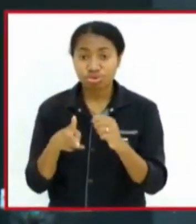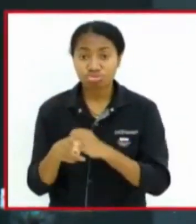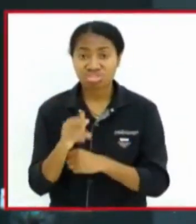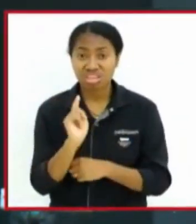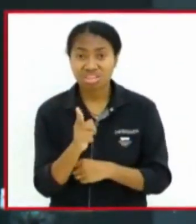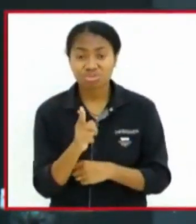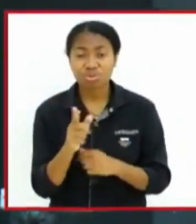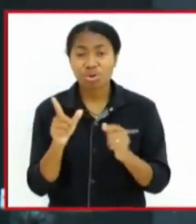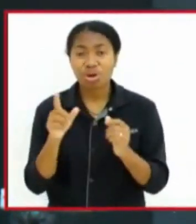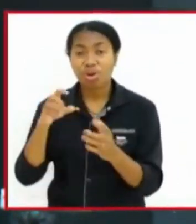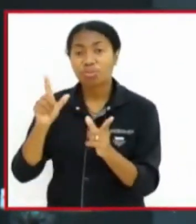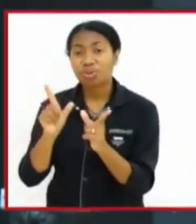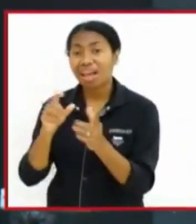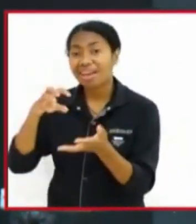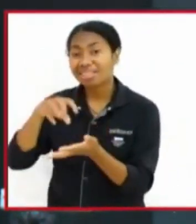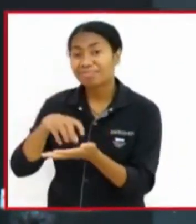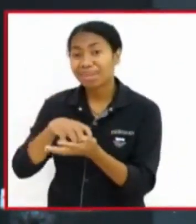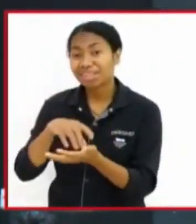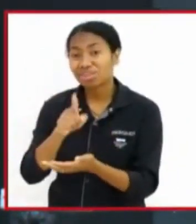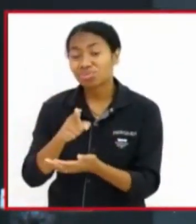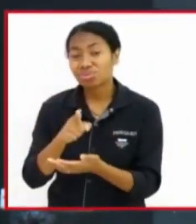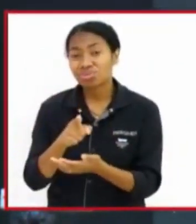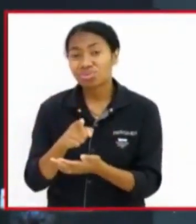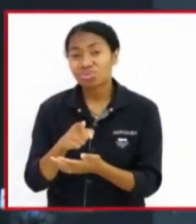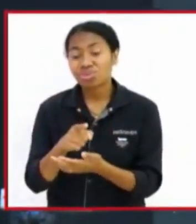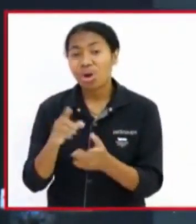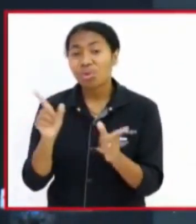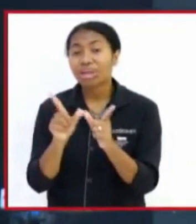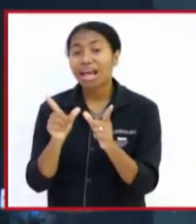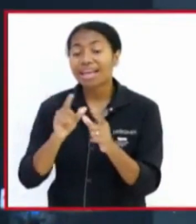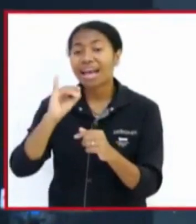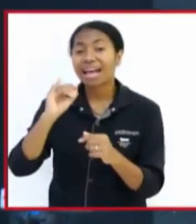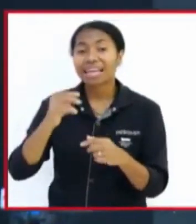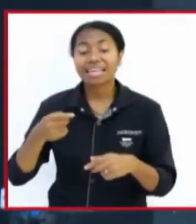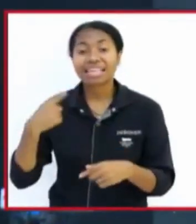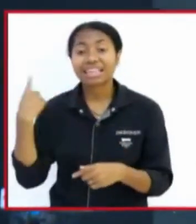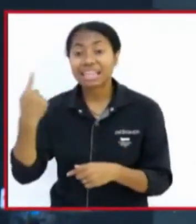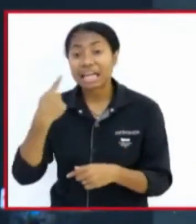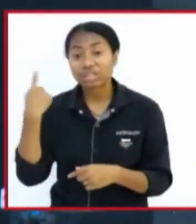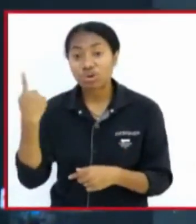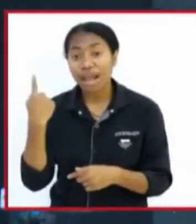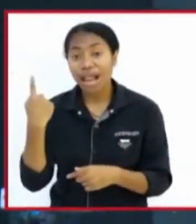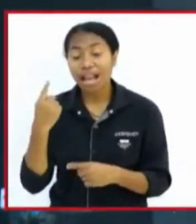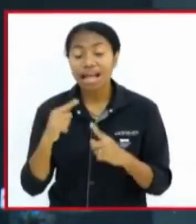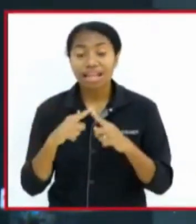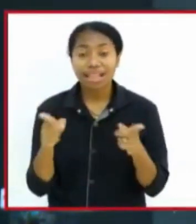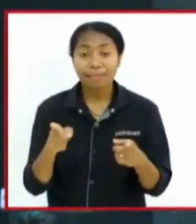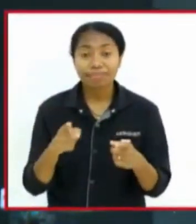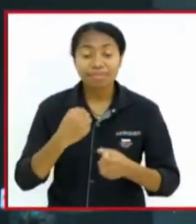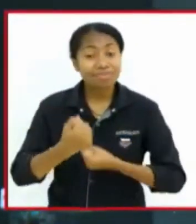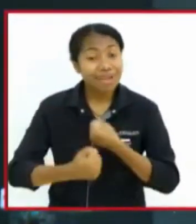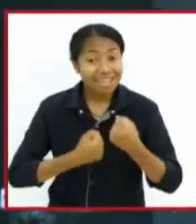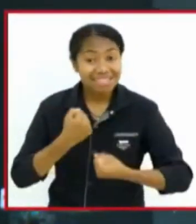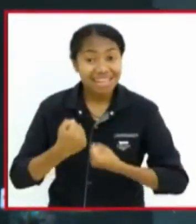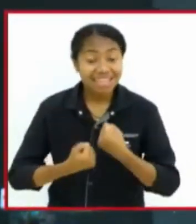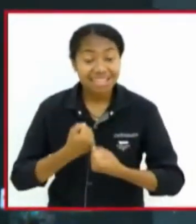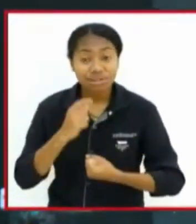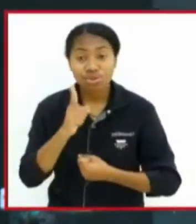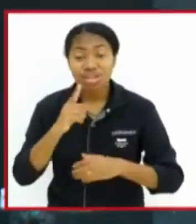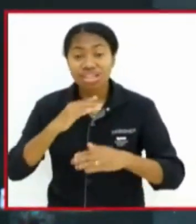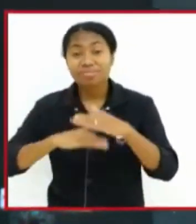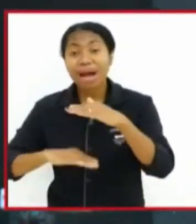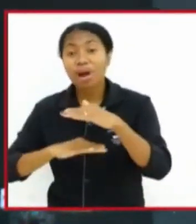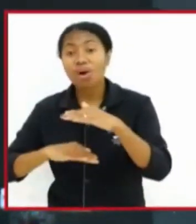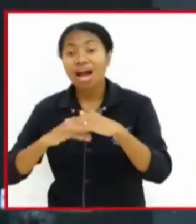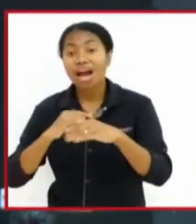itu menjadi wilayah internasional tapi pelaksanaannya di bawah